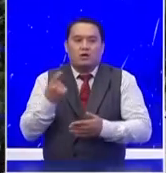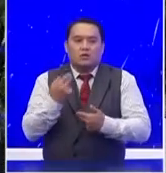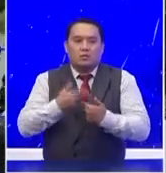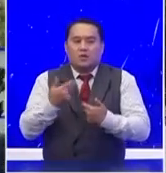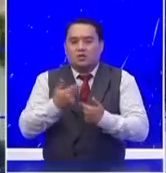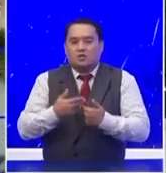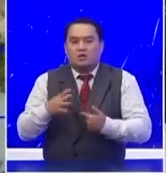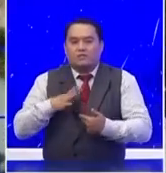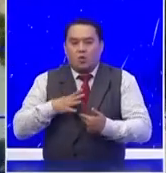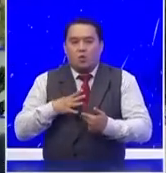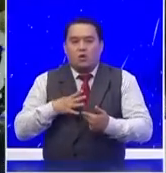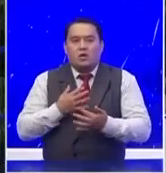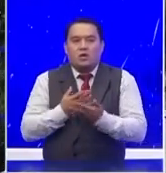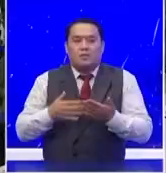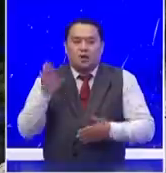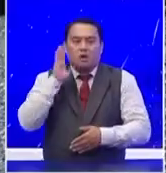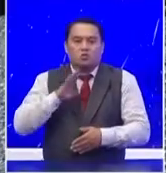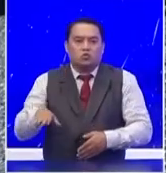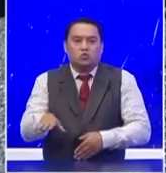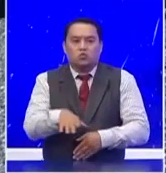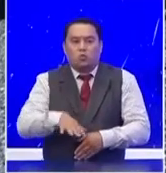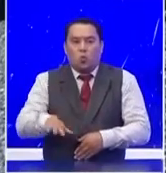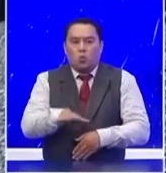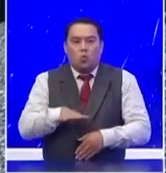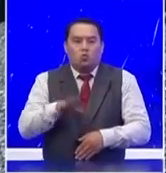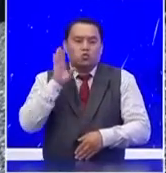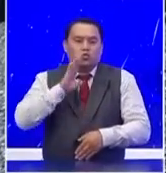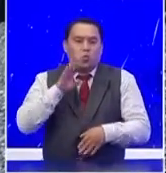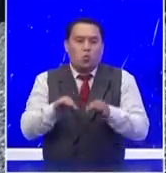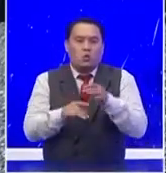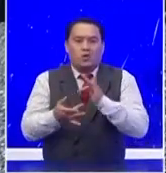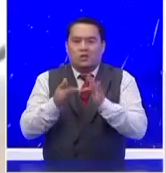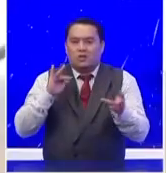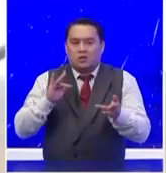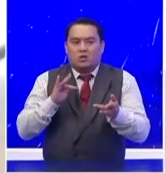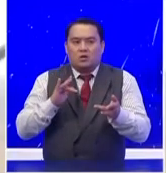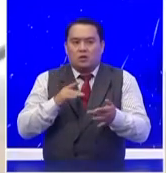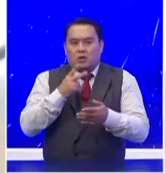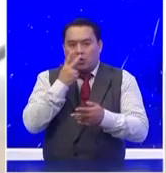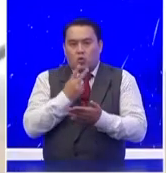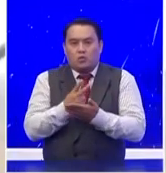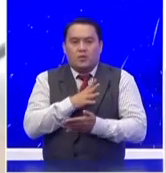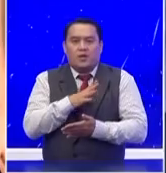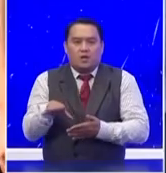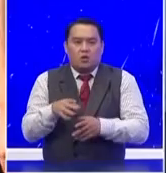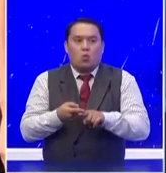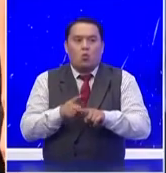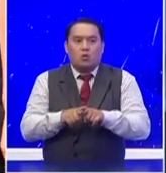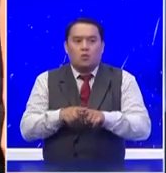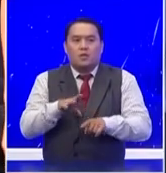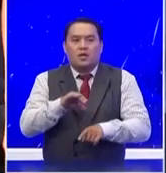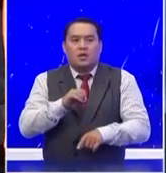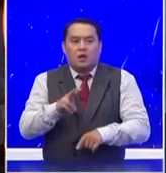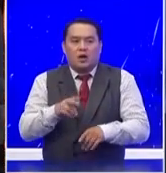кедергі келтіріп отыр. Мәселен, кей аумақта жайылымдағы мал өткелі су жүйесі, интернет желілерінің өтуі қарастырылмапты. Осы ретте Берік